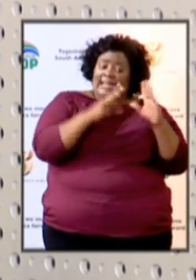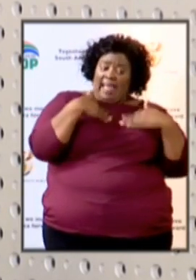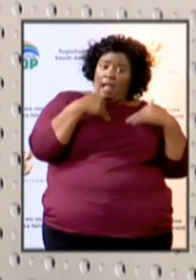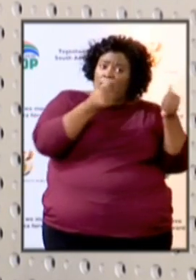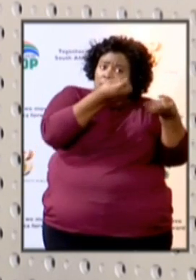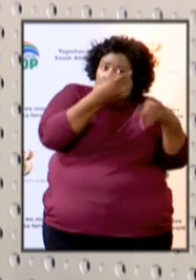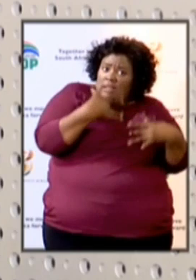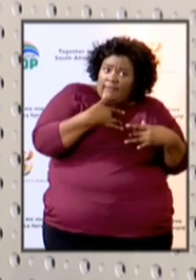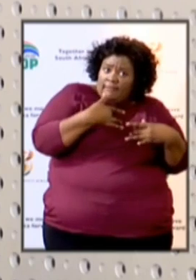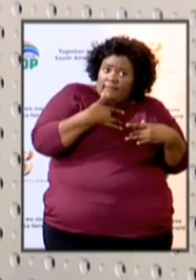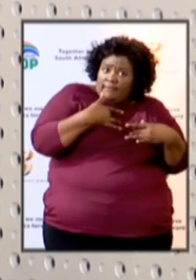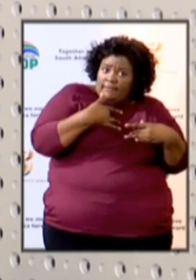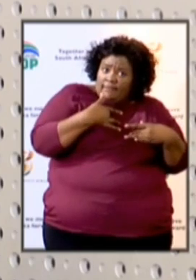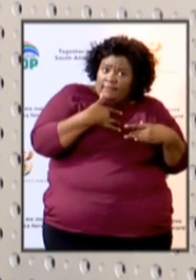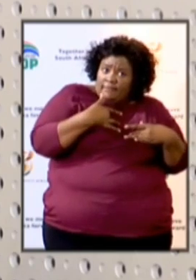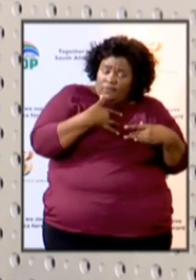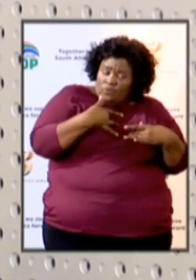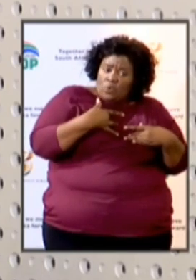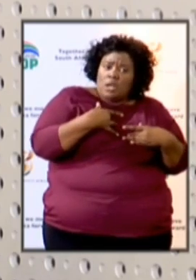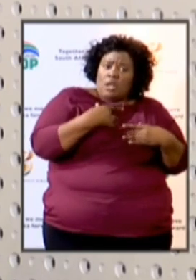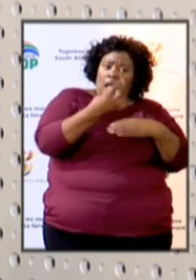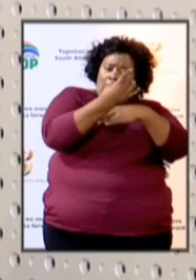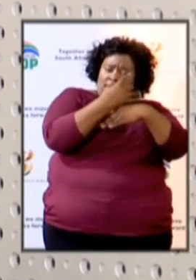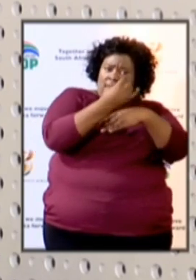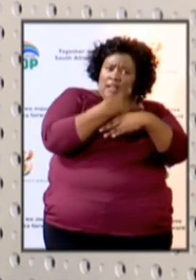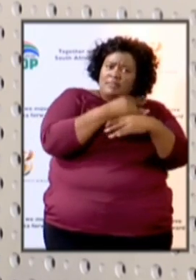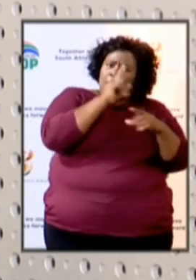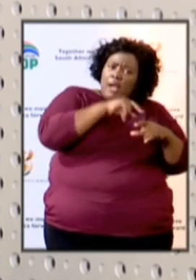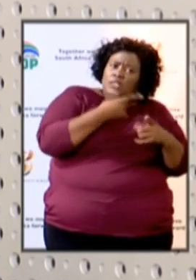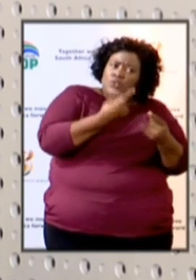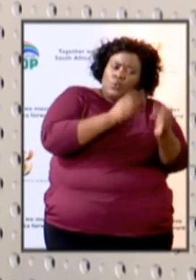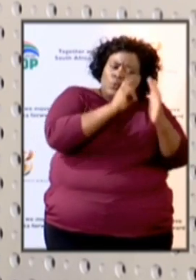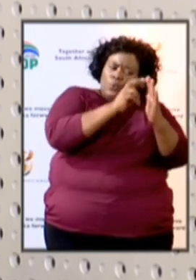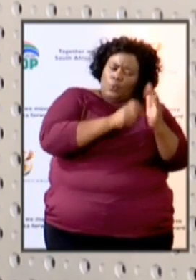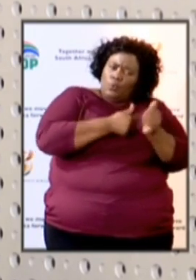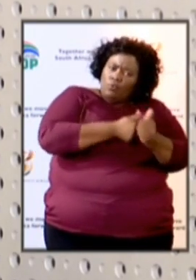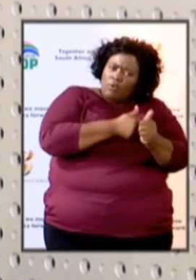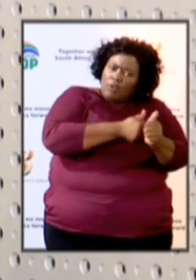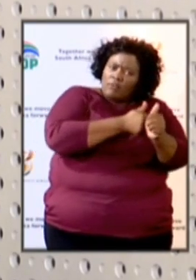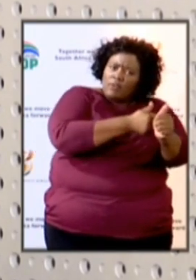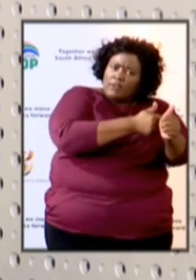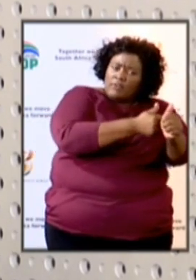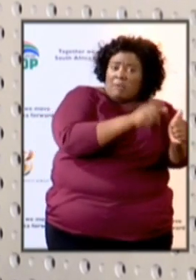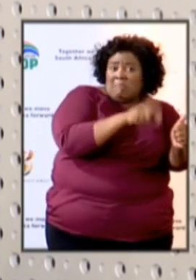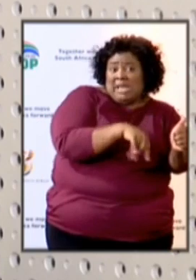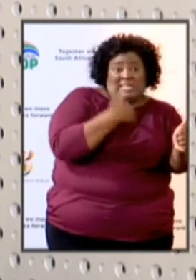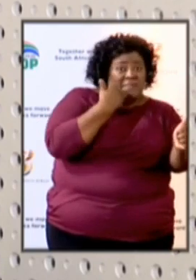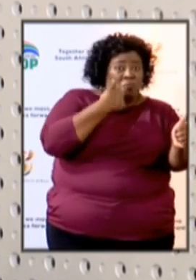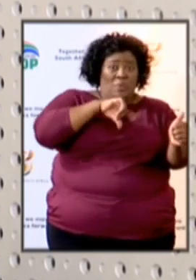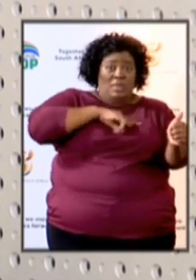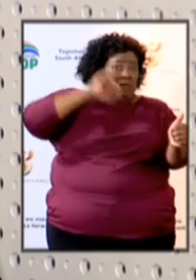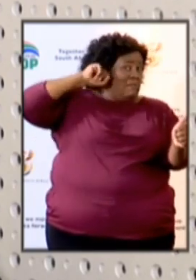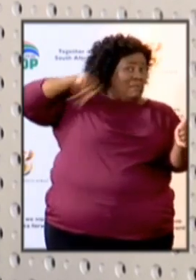abezempilo abasitshela ukuthi kufanele sizenze, uma singayithathi sizenzela